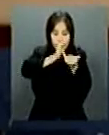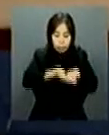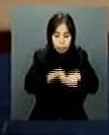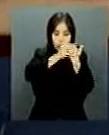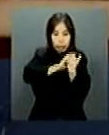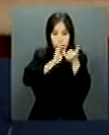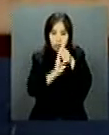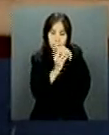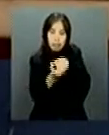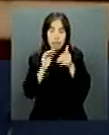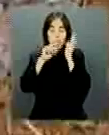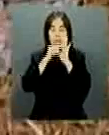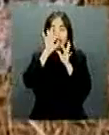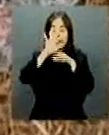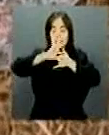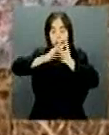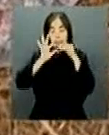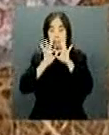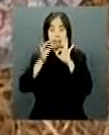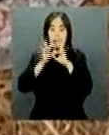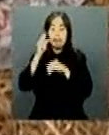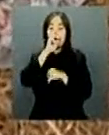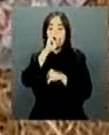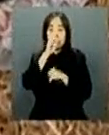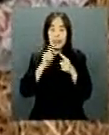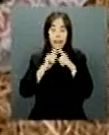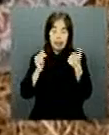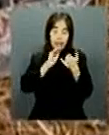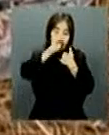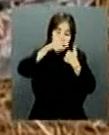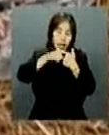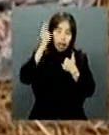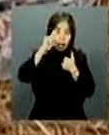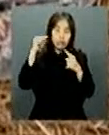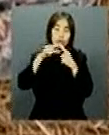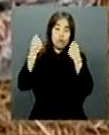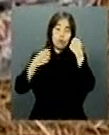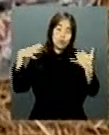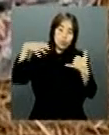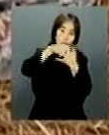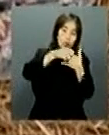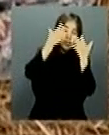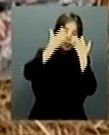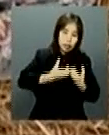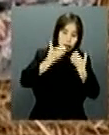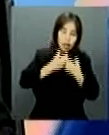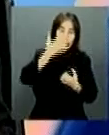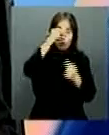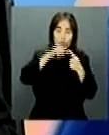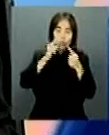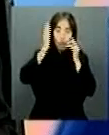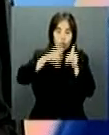ทับช้างพลายด็อกกี้ประสบอุบัติเหตุถูกรถชนได้รับบาดเจ็บสาหัสขณะควานช้างนำไปเ